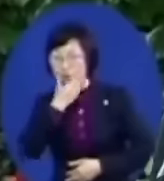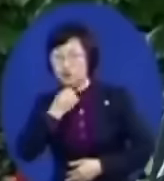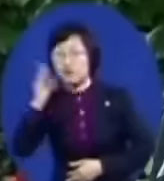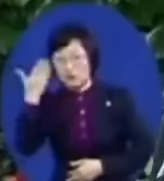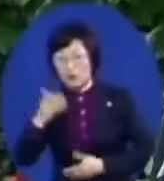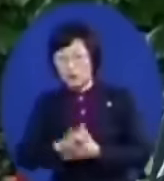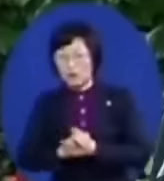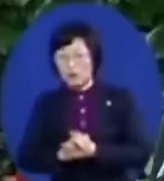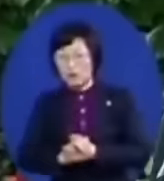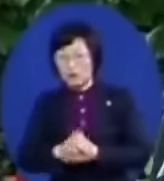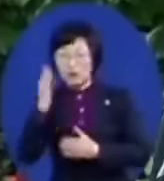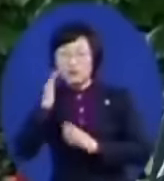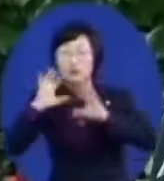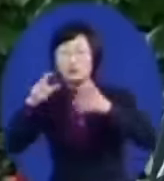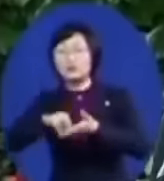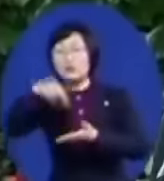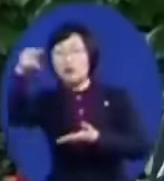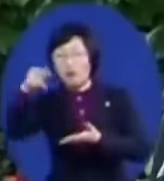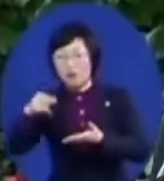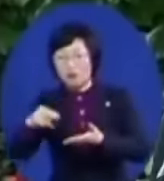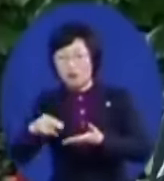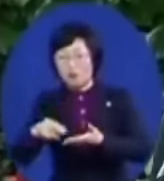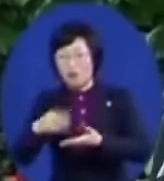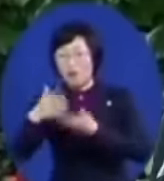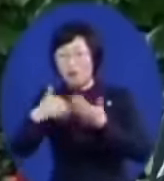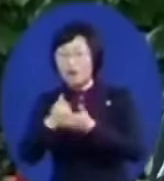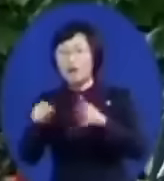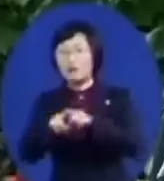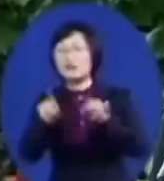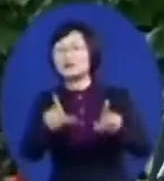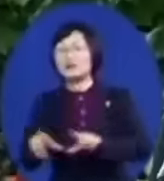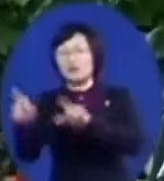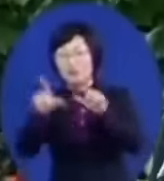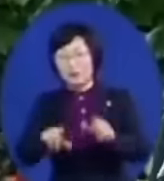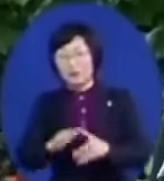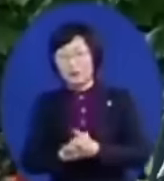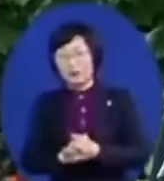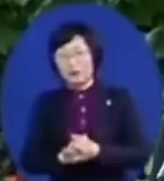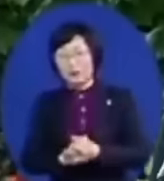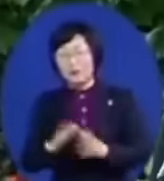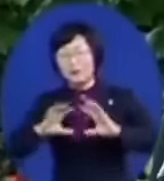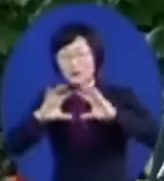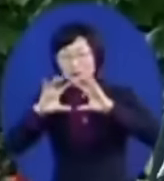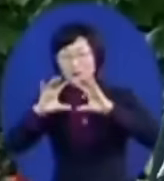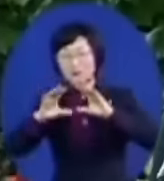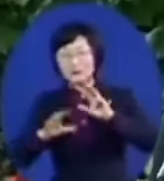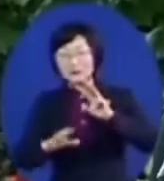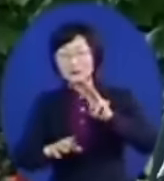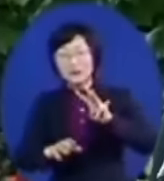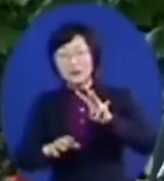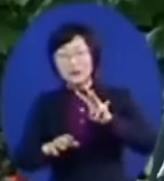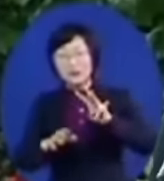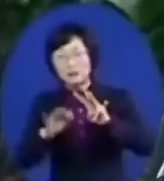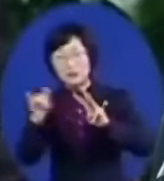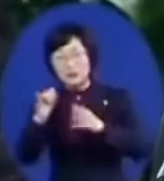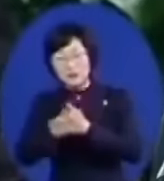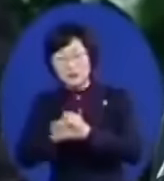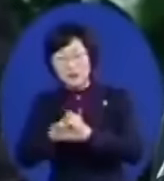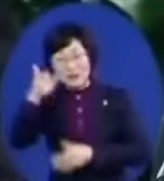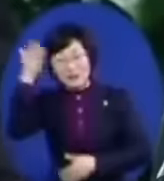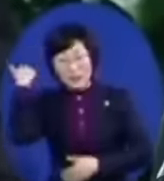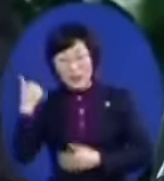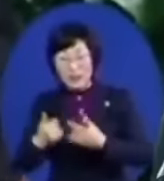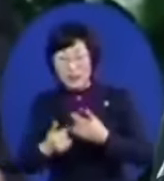들어가서 낙원의 매니저가 되었던 것입니다. 낙원에서 제일 어떤 가는 사람이 되었습니다. 세 사람이 그 옛날에 똑같이